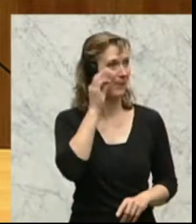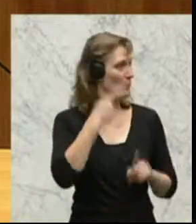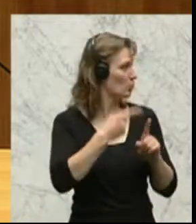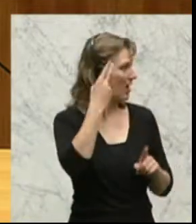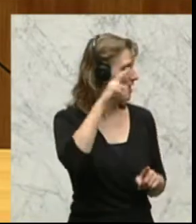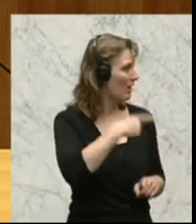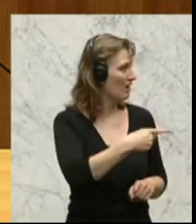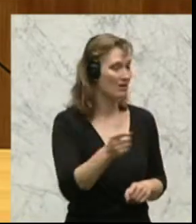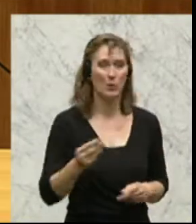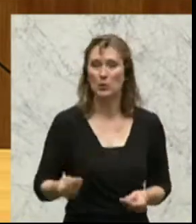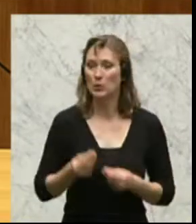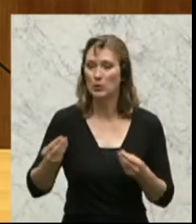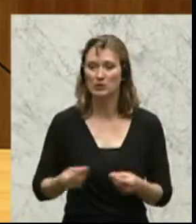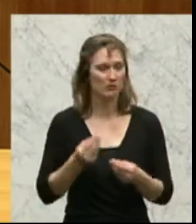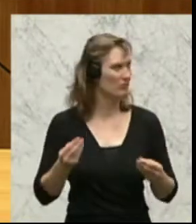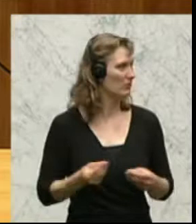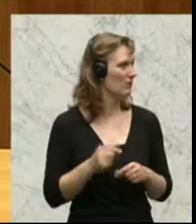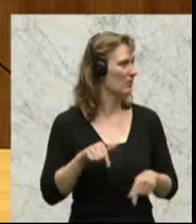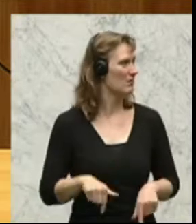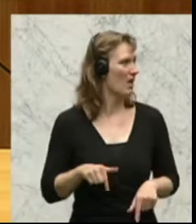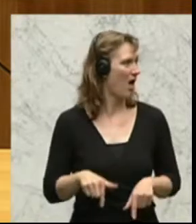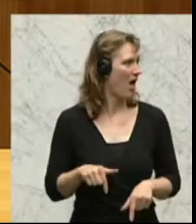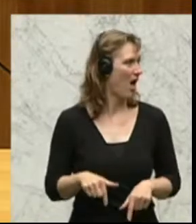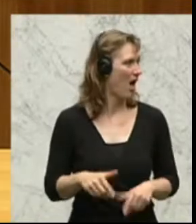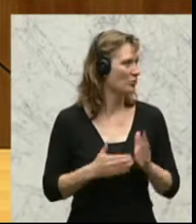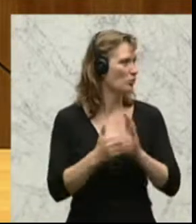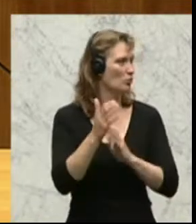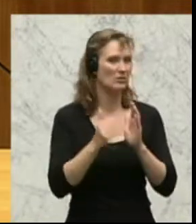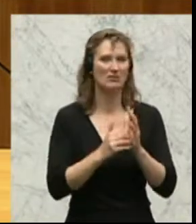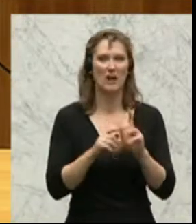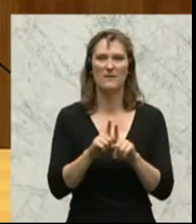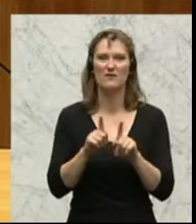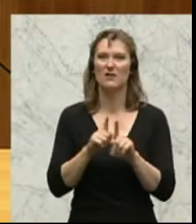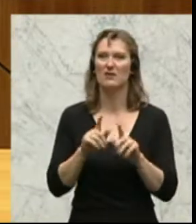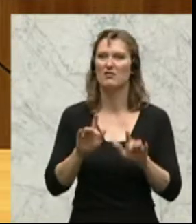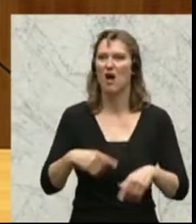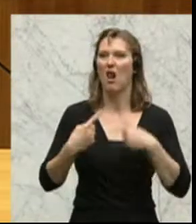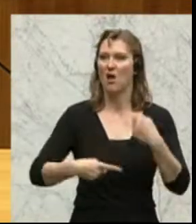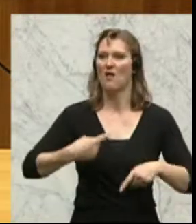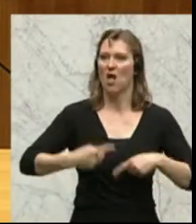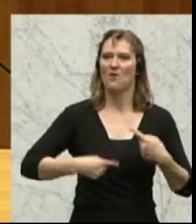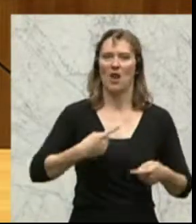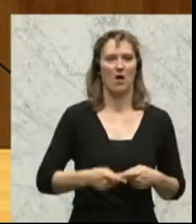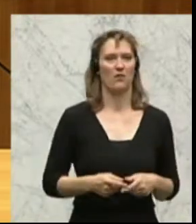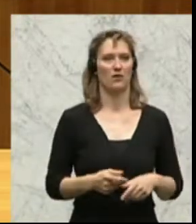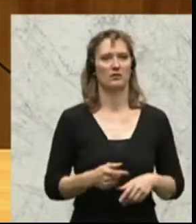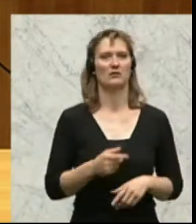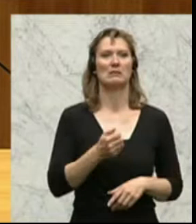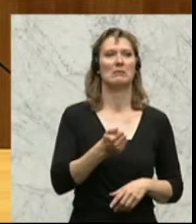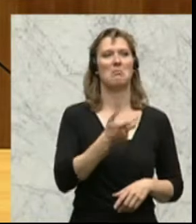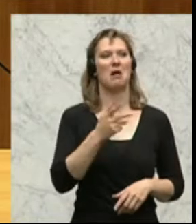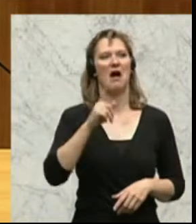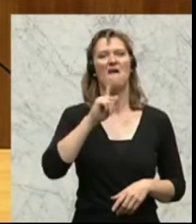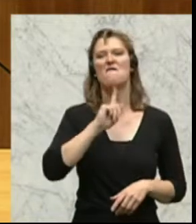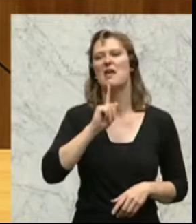weil wir dieses System schon so lange haben und dies auch mal für nur wenige gedacht war,